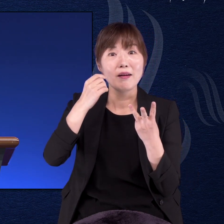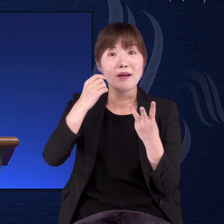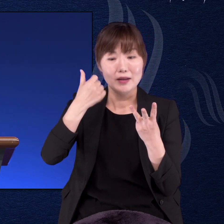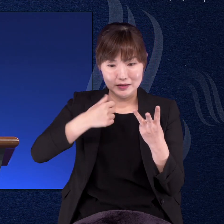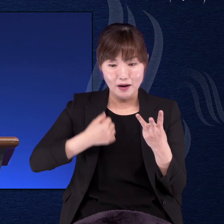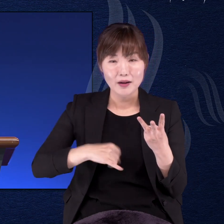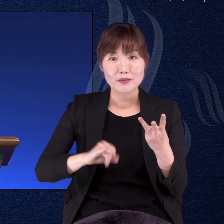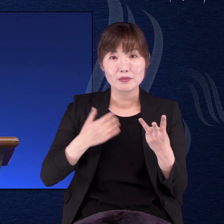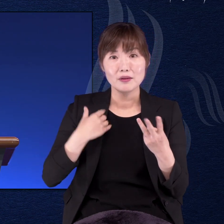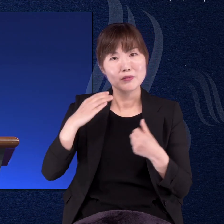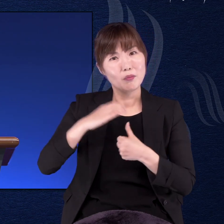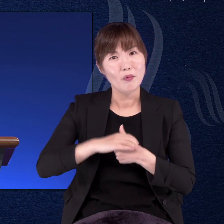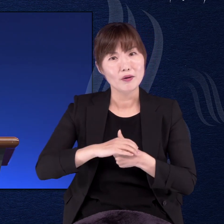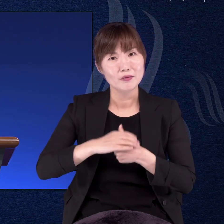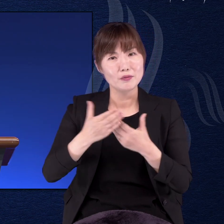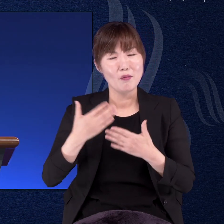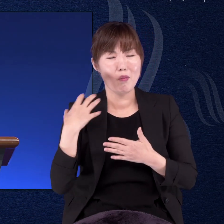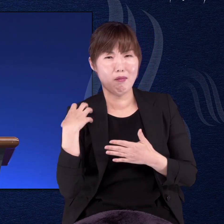느껴질 때도 있어요.